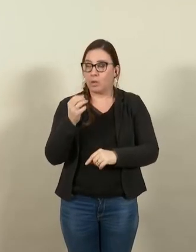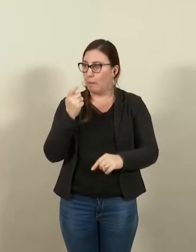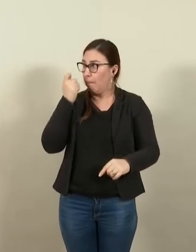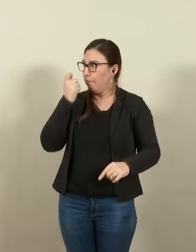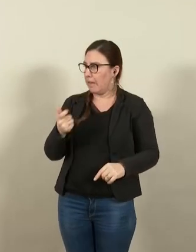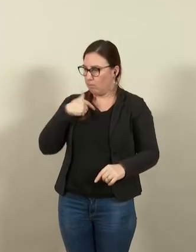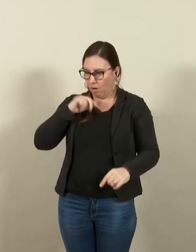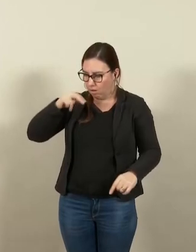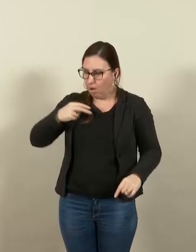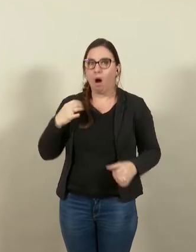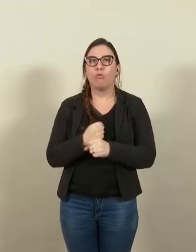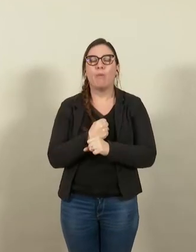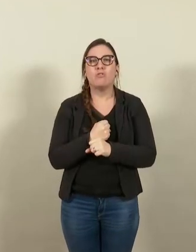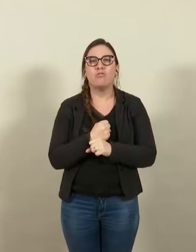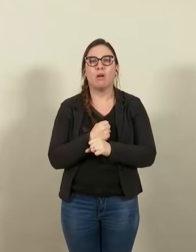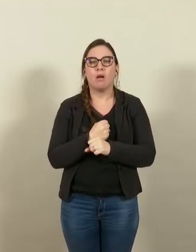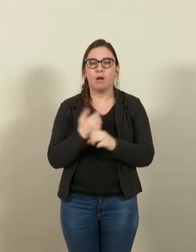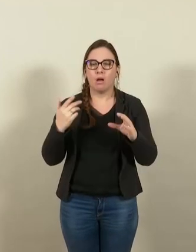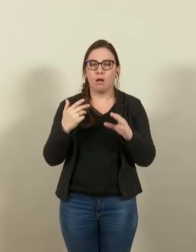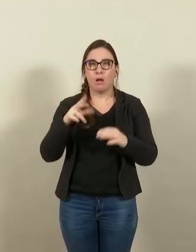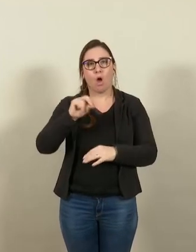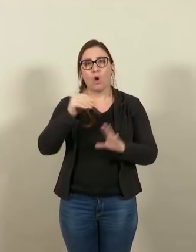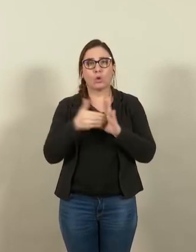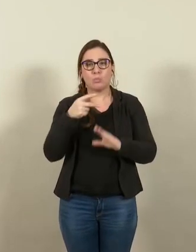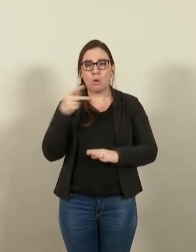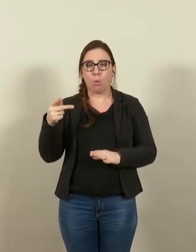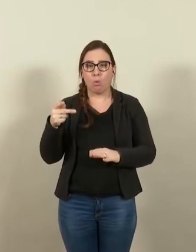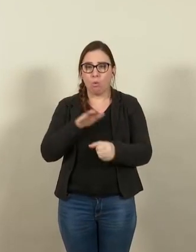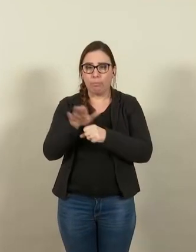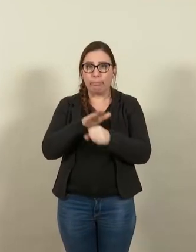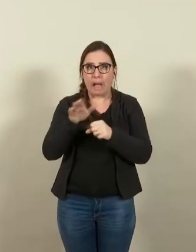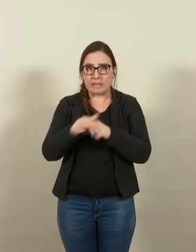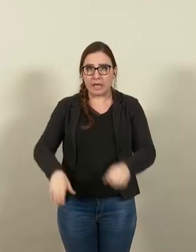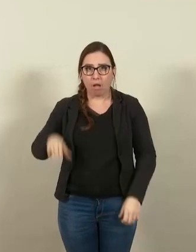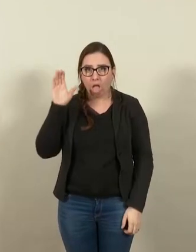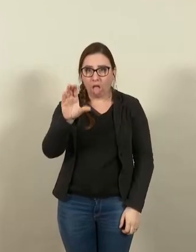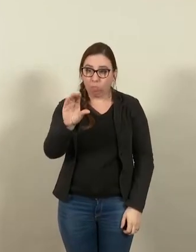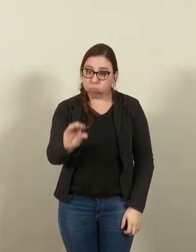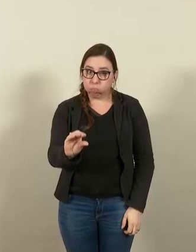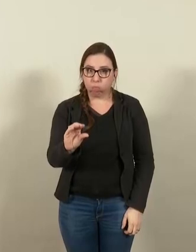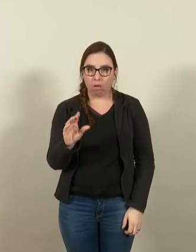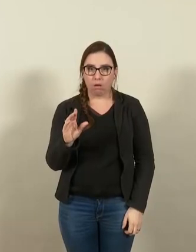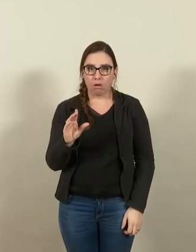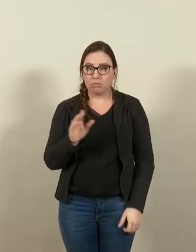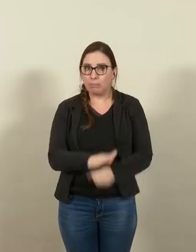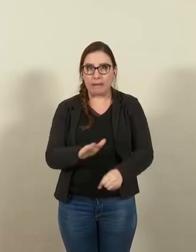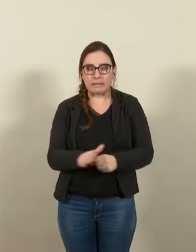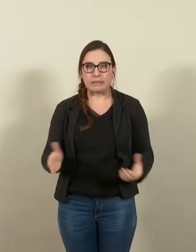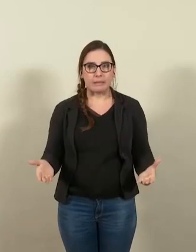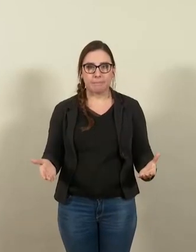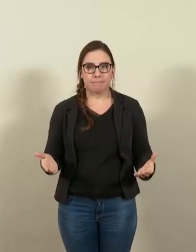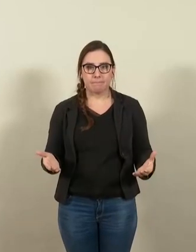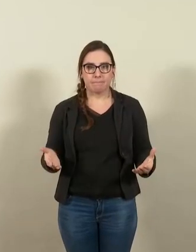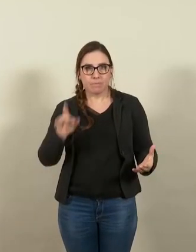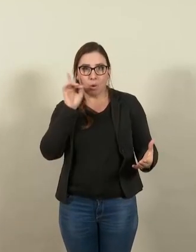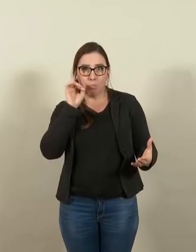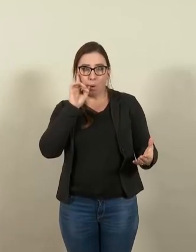à à regretter que le montant de 30000 € est pas assez élevé et est vraiment pas assez élevé au